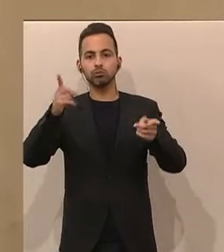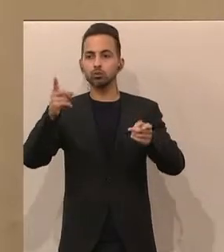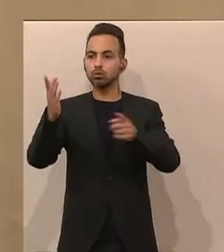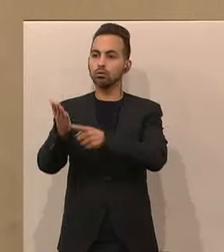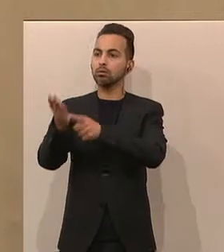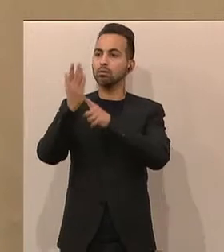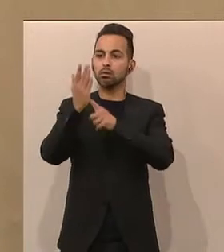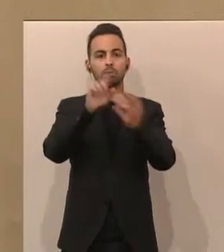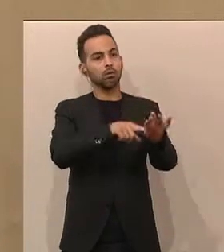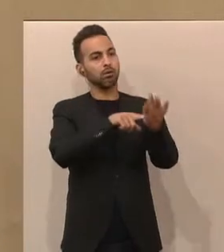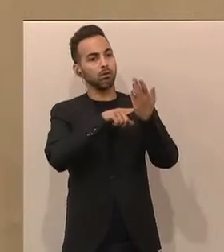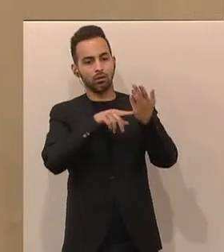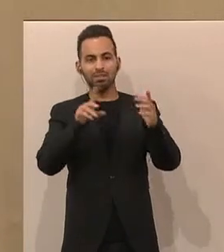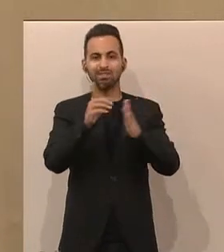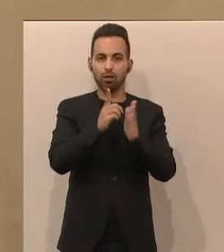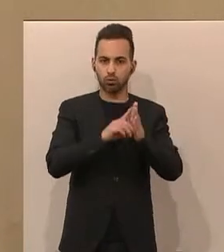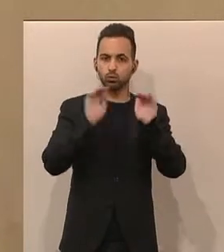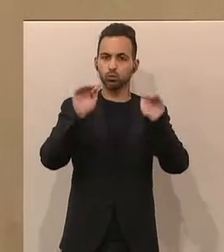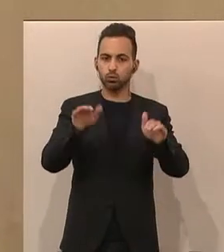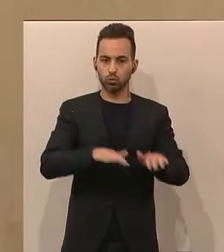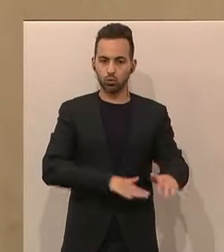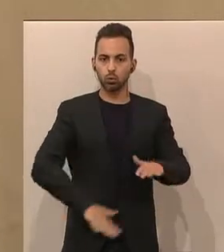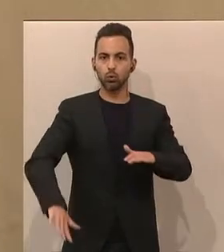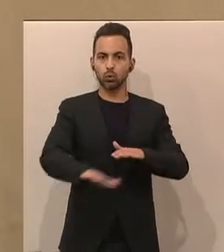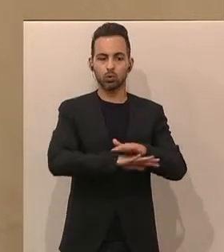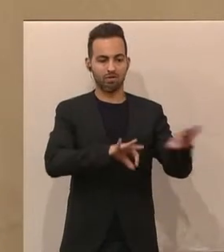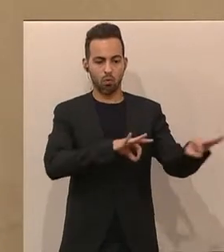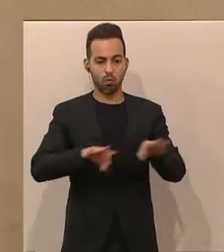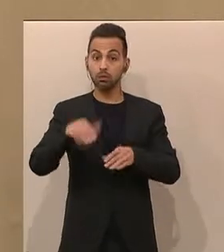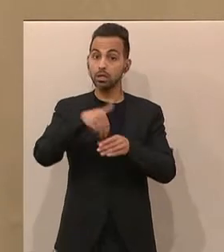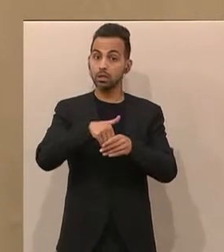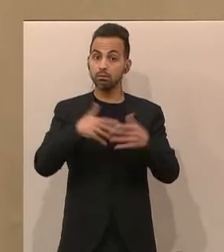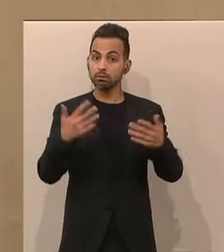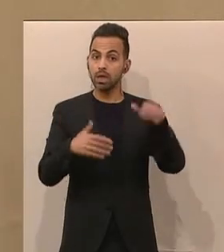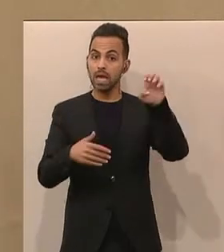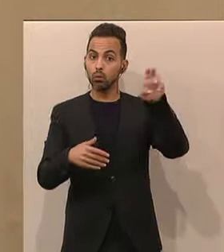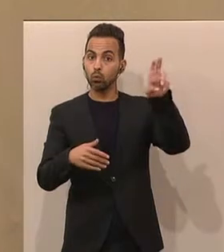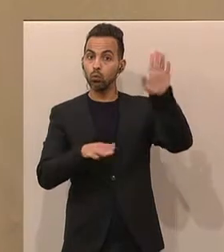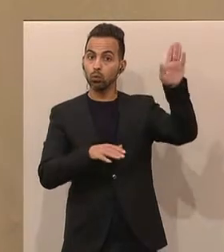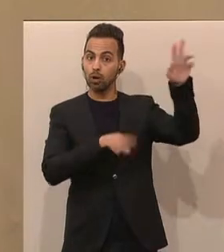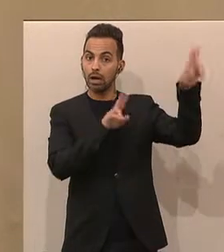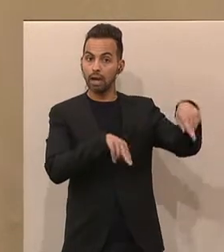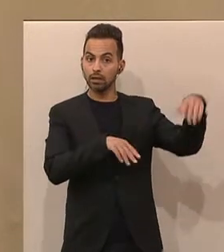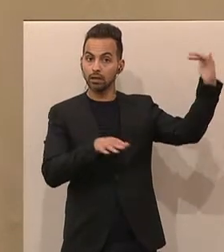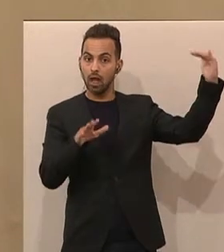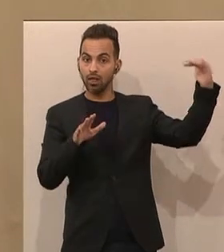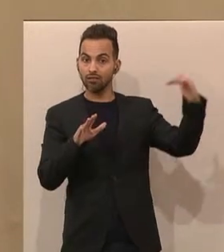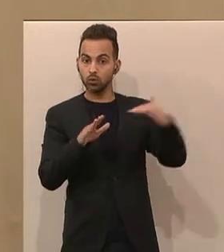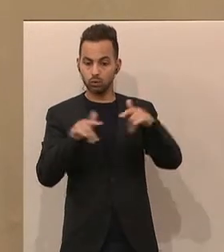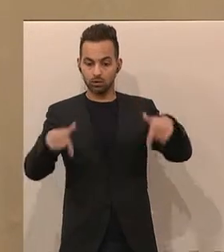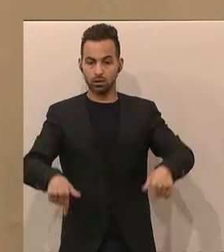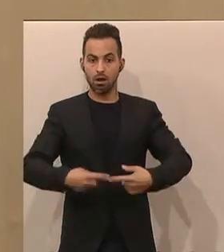der Datenschutzgrundverordnung, die ja EU-Recht direkt hier einwiegend in unsere